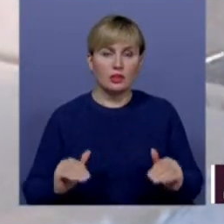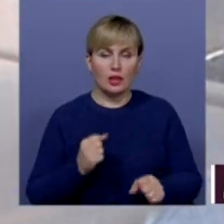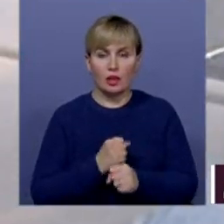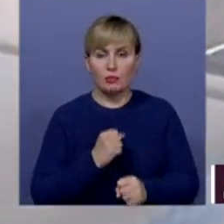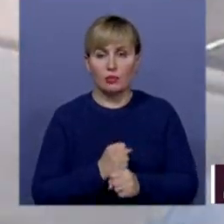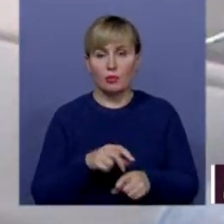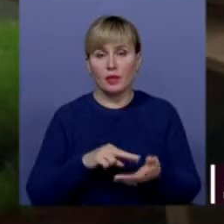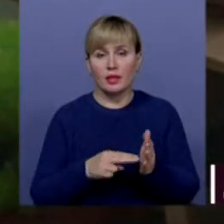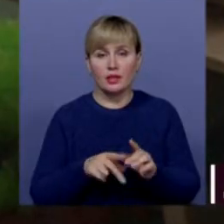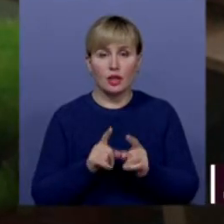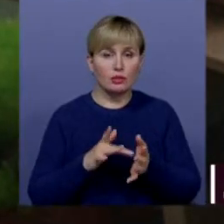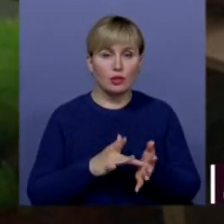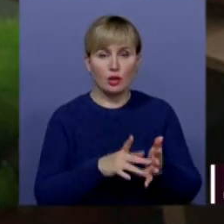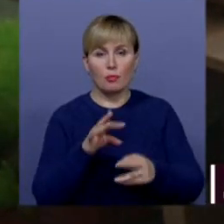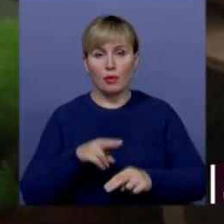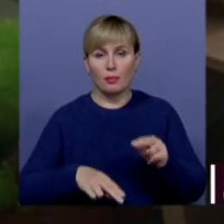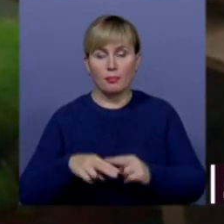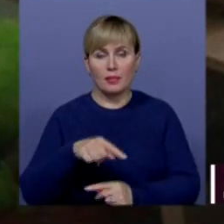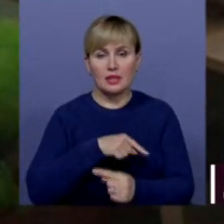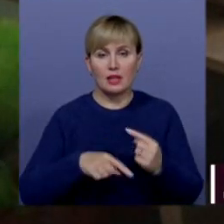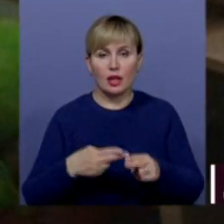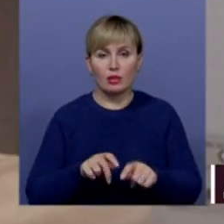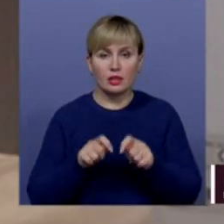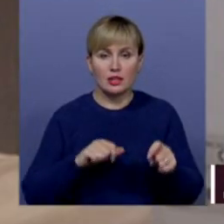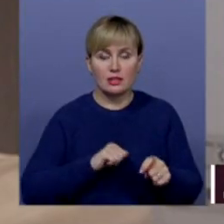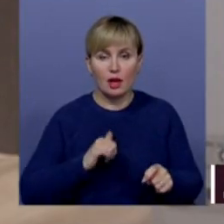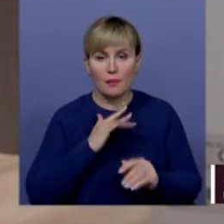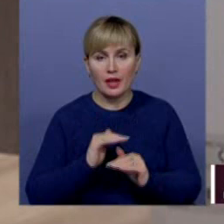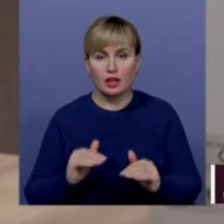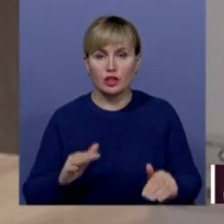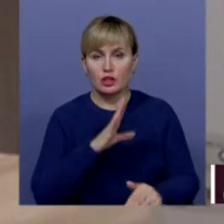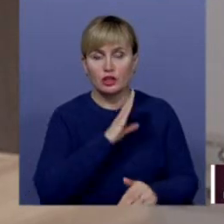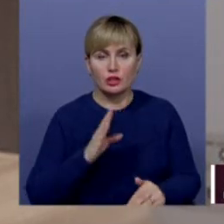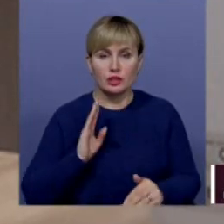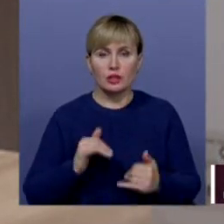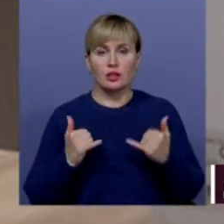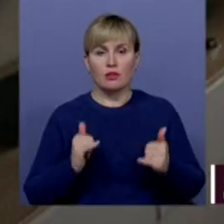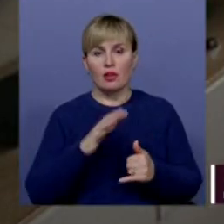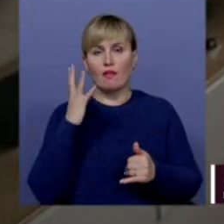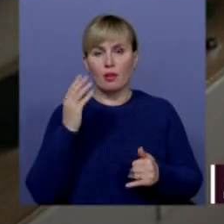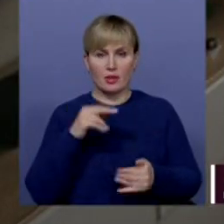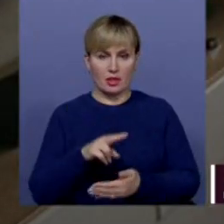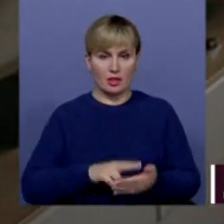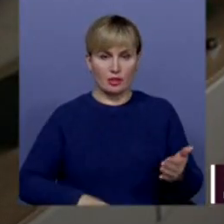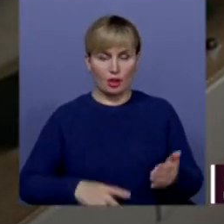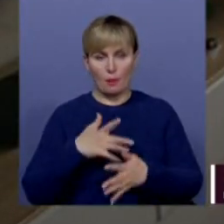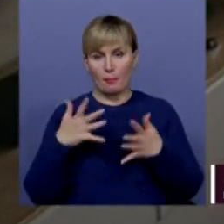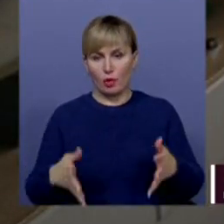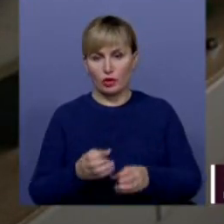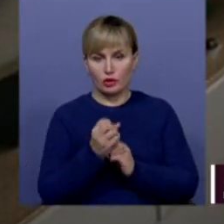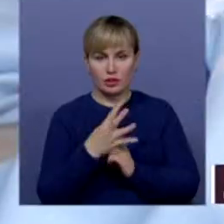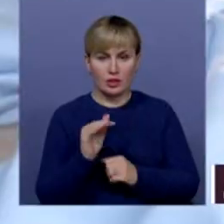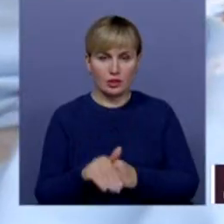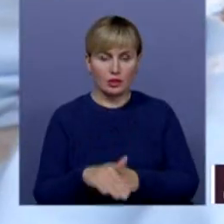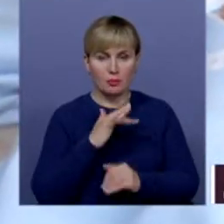также устроить экскурсию по объектам бизнеса, которые открыли сами многодетные женщины. К слову, на сегодня в Алматы зарегистрировано более